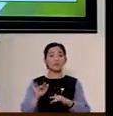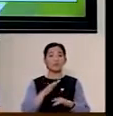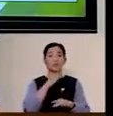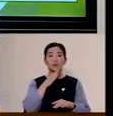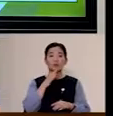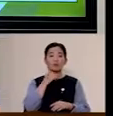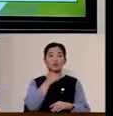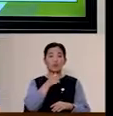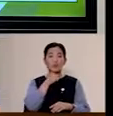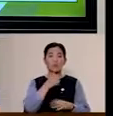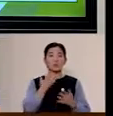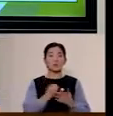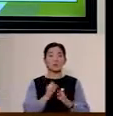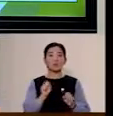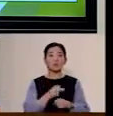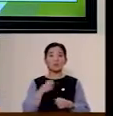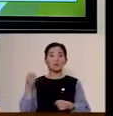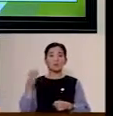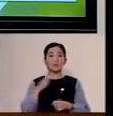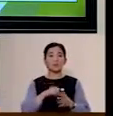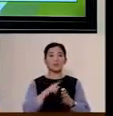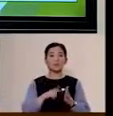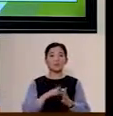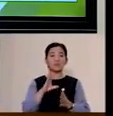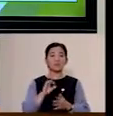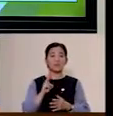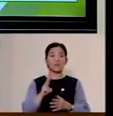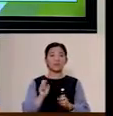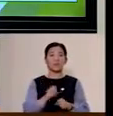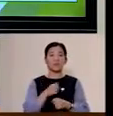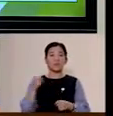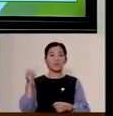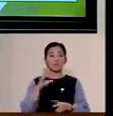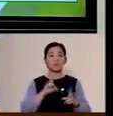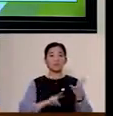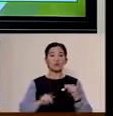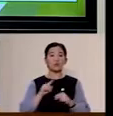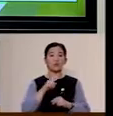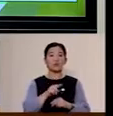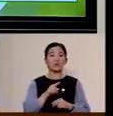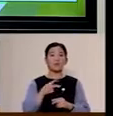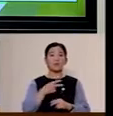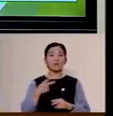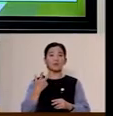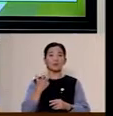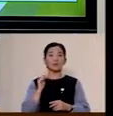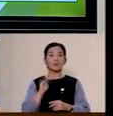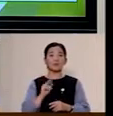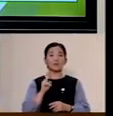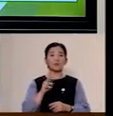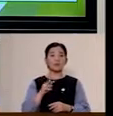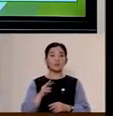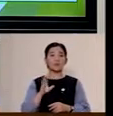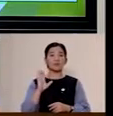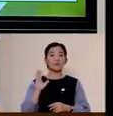многочисленные попытки определить скорость света. В 17 веке скорость света считалась, что она равна 300 тысяч километрам